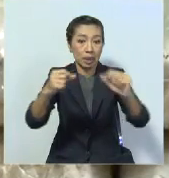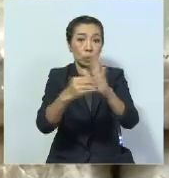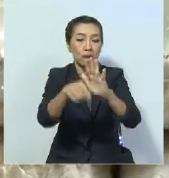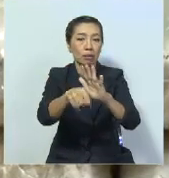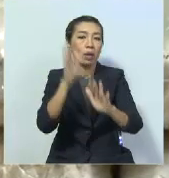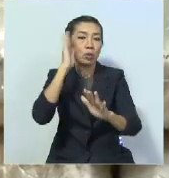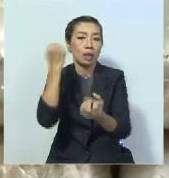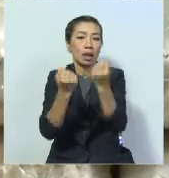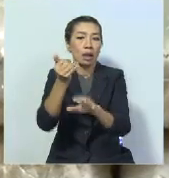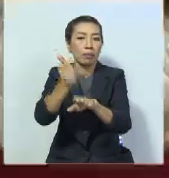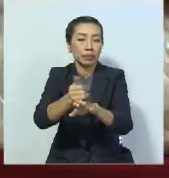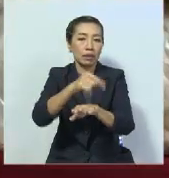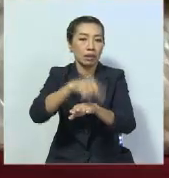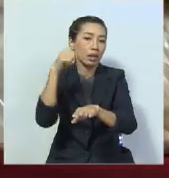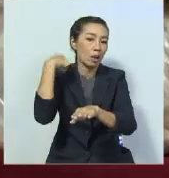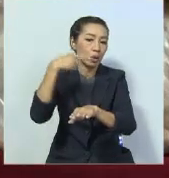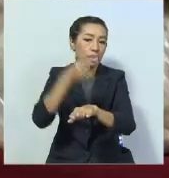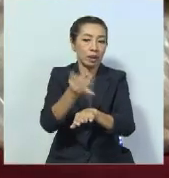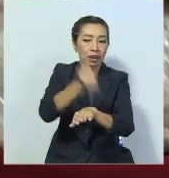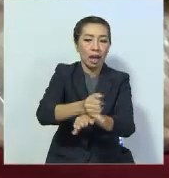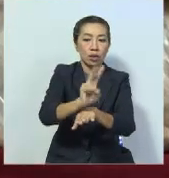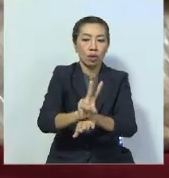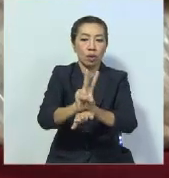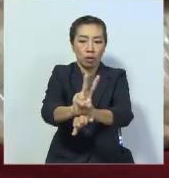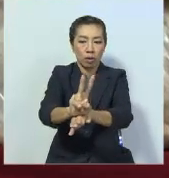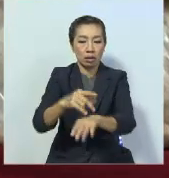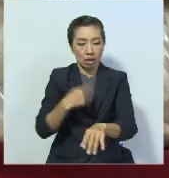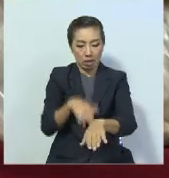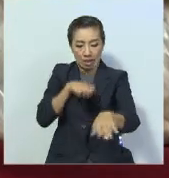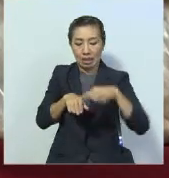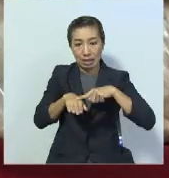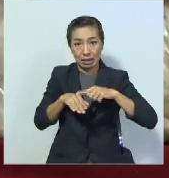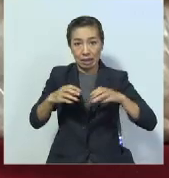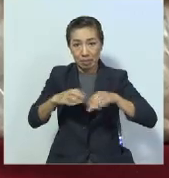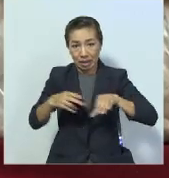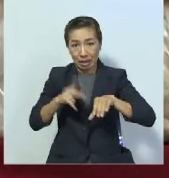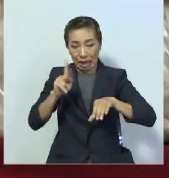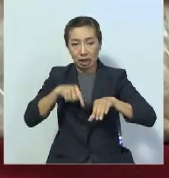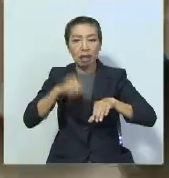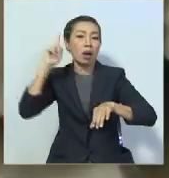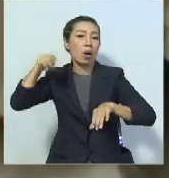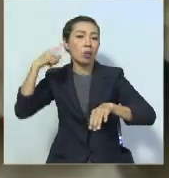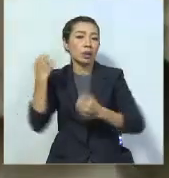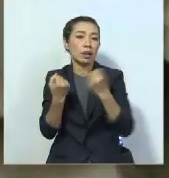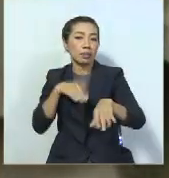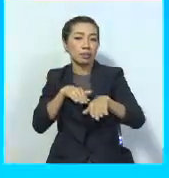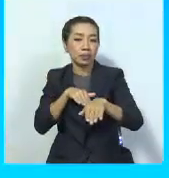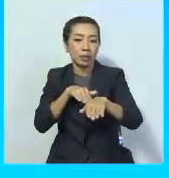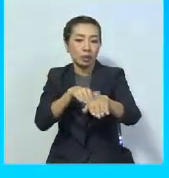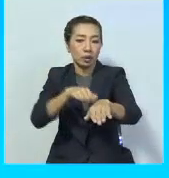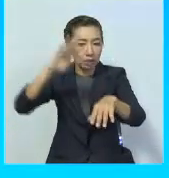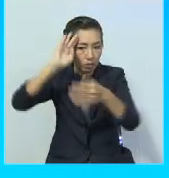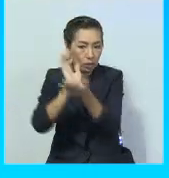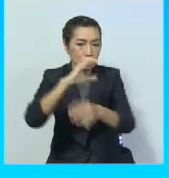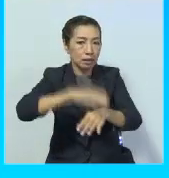ผู้ขับแล้วก็มีนางสาวอนุทิดาแสงทองนั่งมาในรถด้วยค่ะตำรวจนั้นสกัดจับได้ในป่าซอยแยกจากถนนส